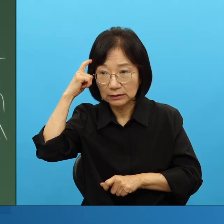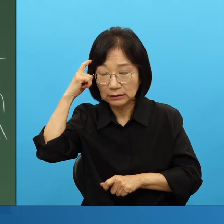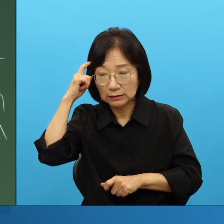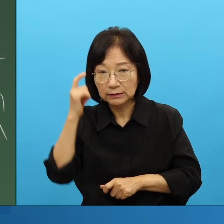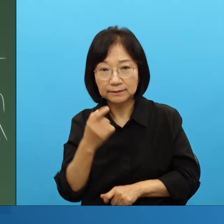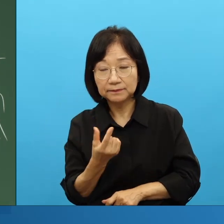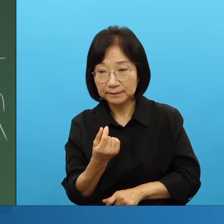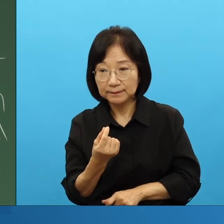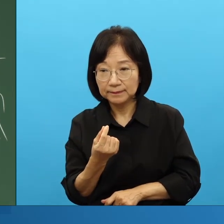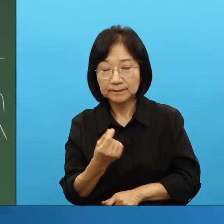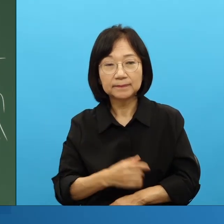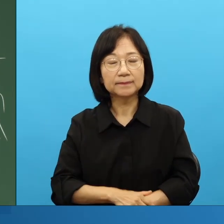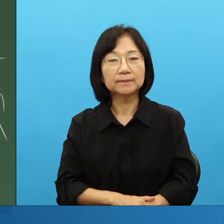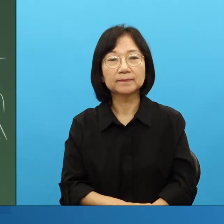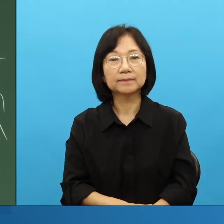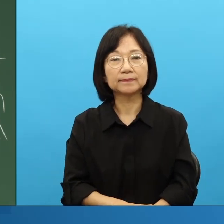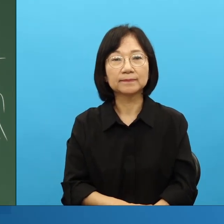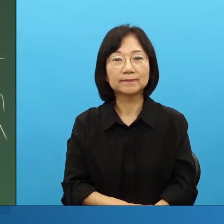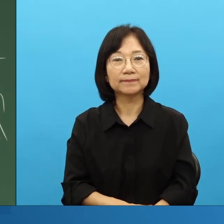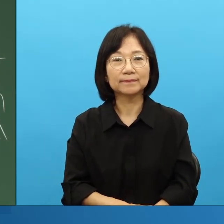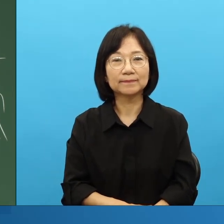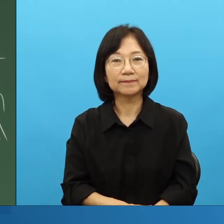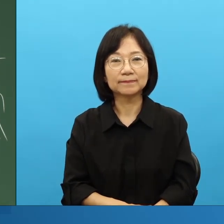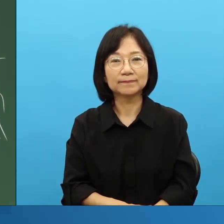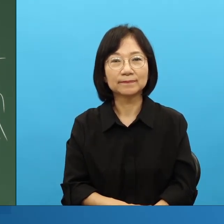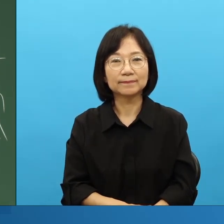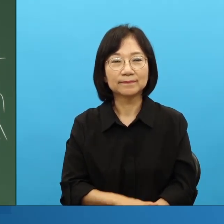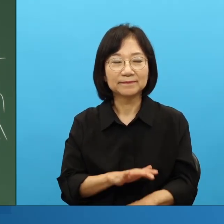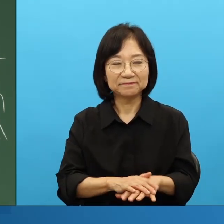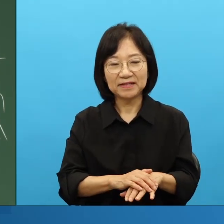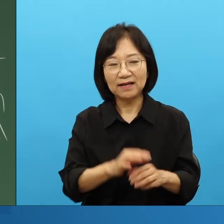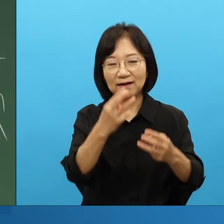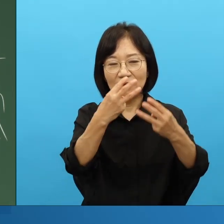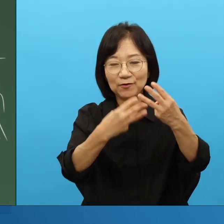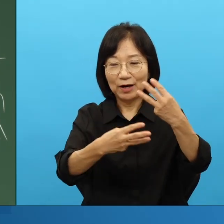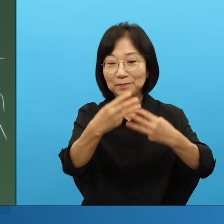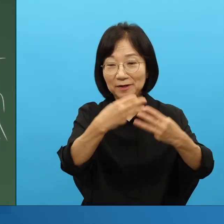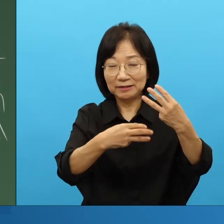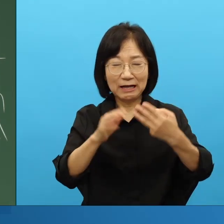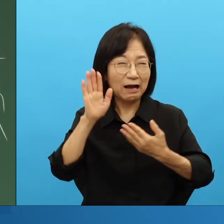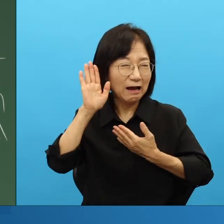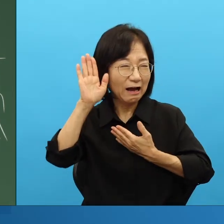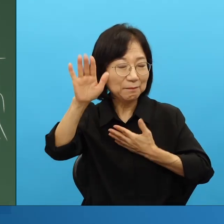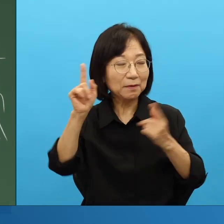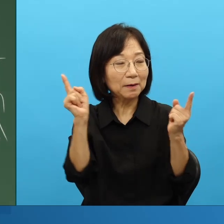按我们的想法是他们非常很好的忍受了这个患难和困难吧。 나중에 천국 가서 렘넌트 7명부터 물어봤어요. 우리는 전혀 그 고생 안 했어요.